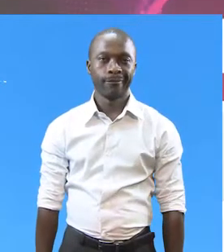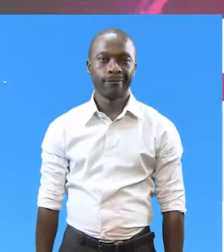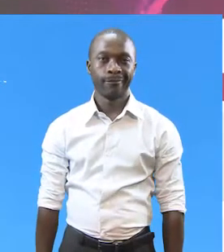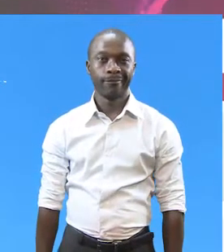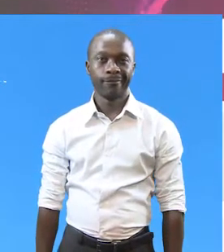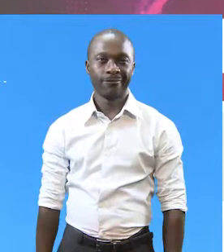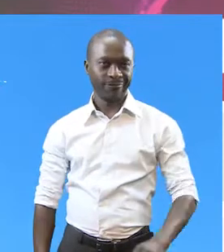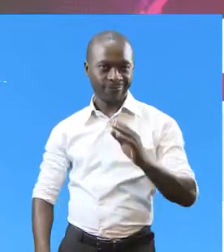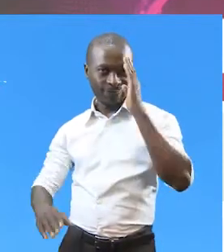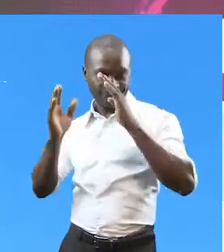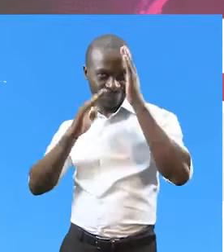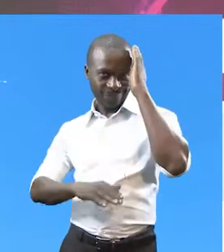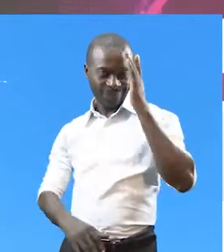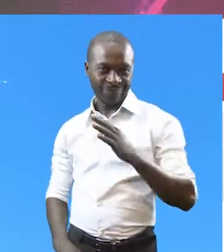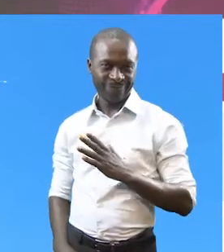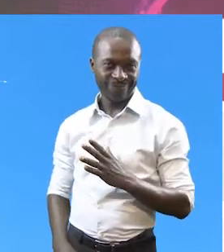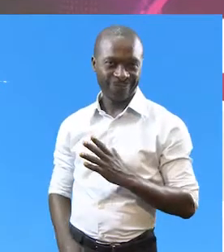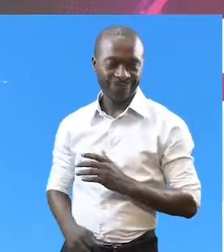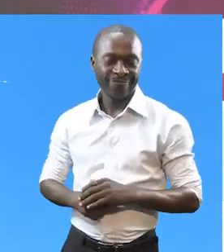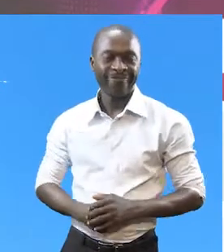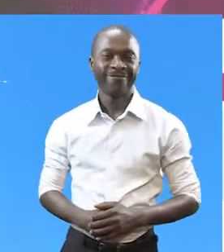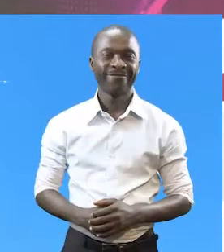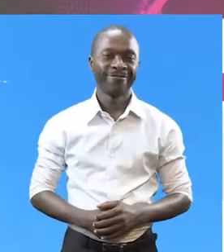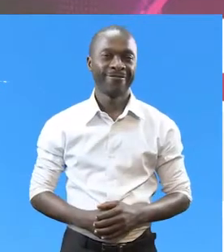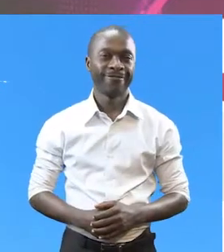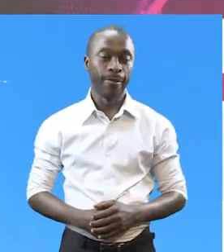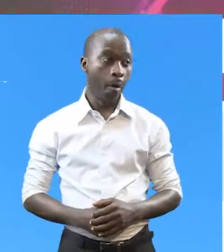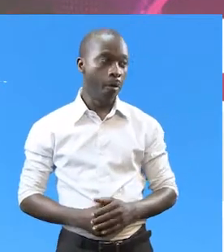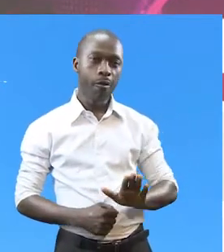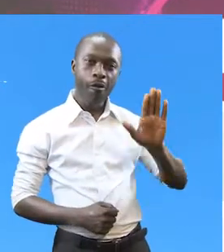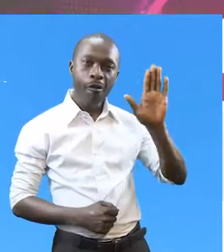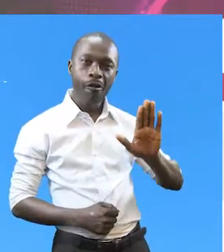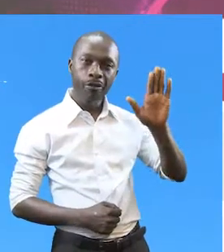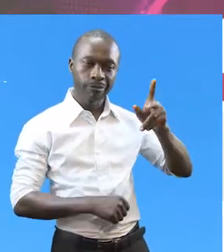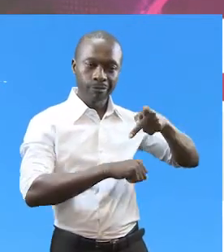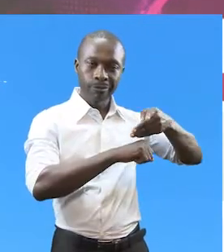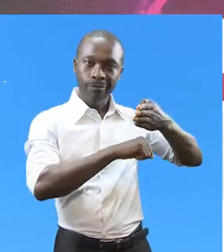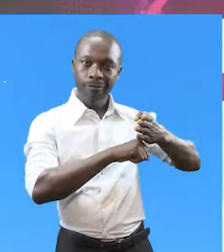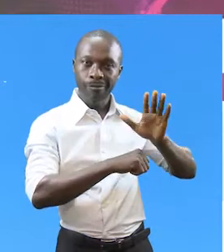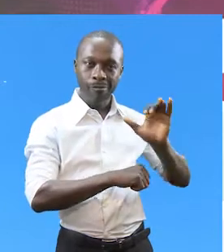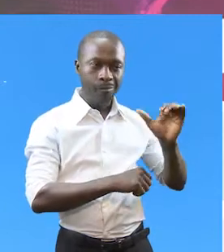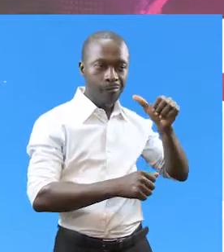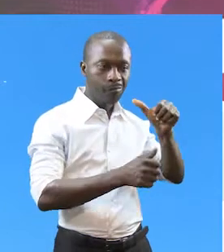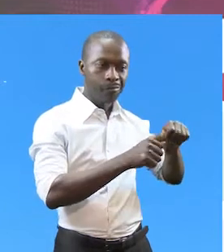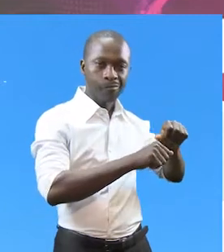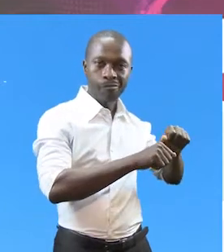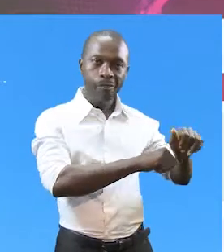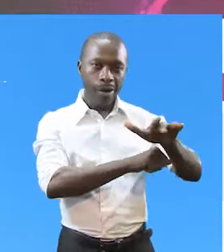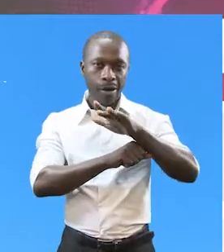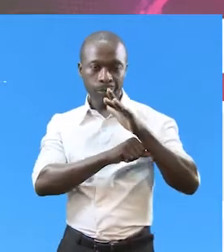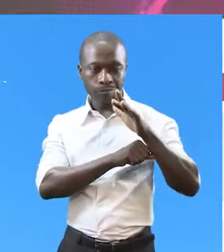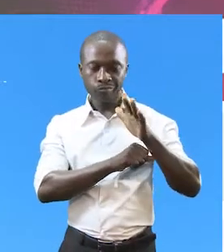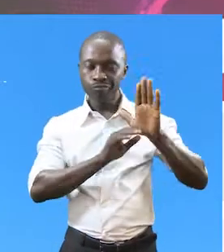Bonsoir une fois de plus. Sous instruction du chef de l'État Paul Biya, le ministre délégué à la présidence de la République chargé de la